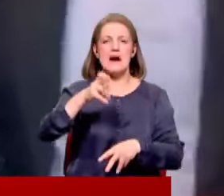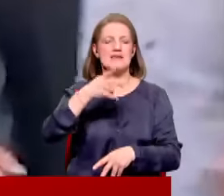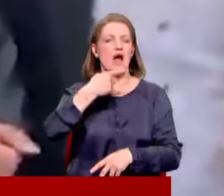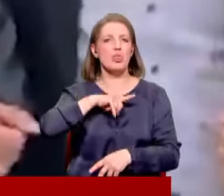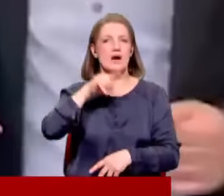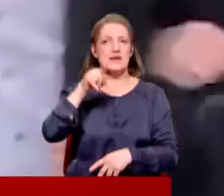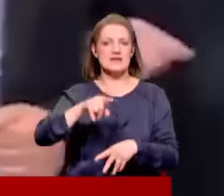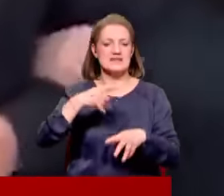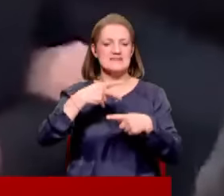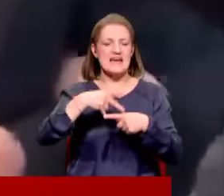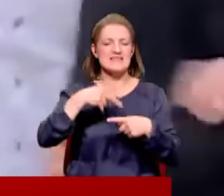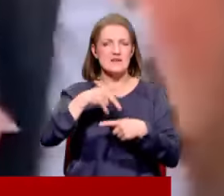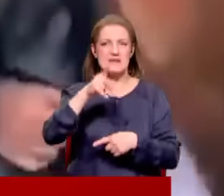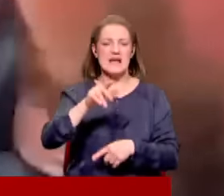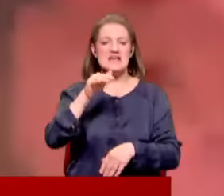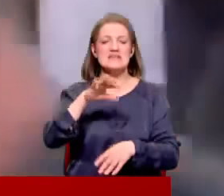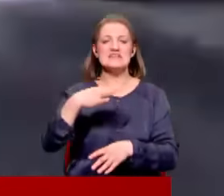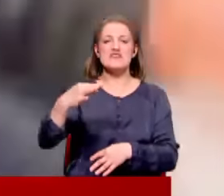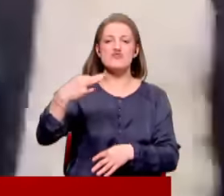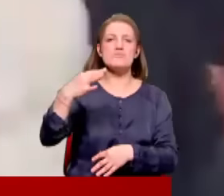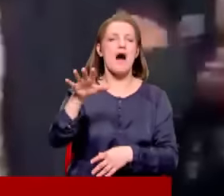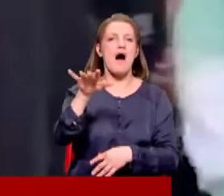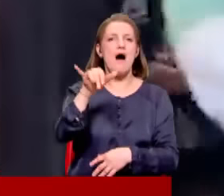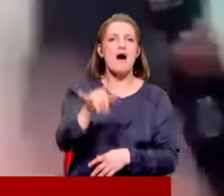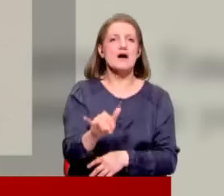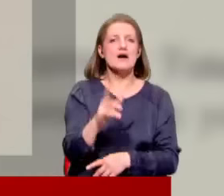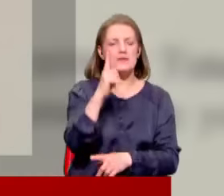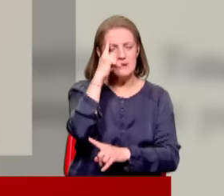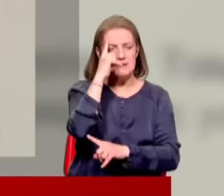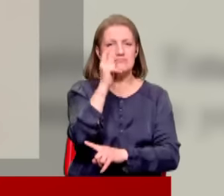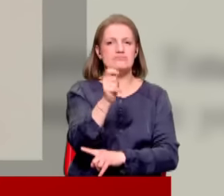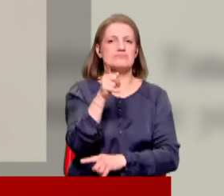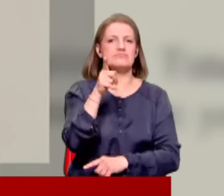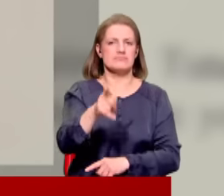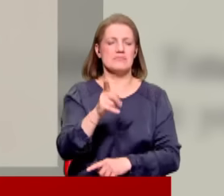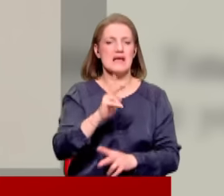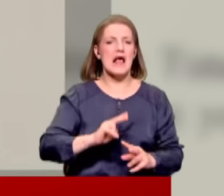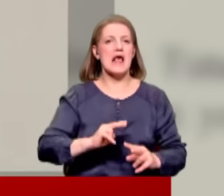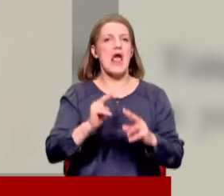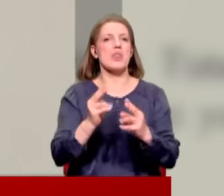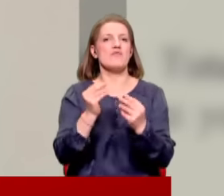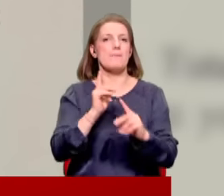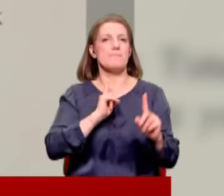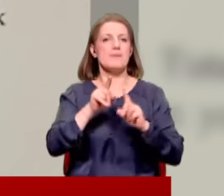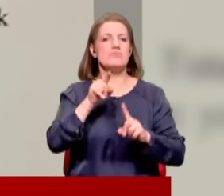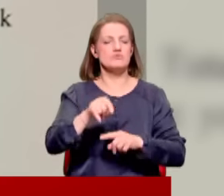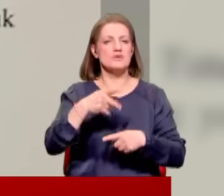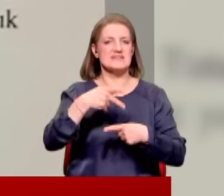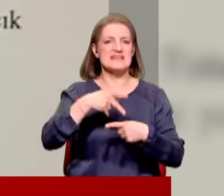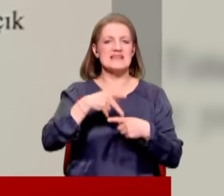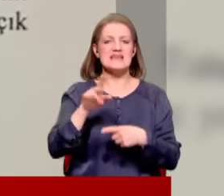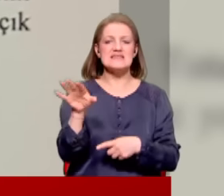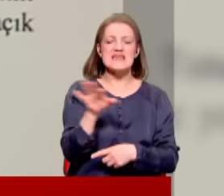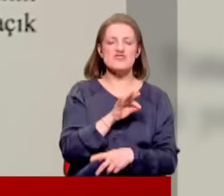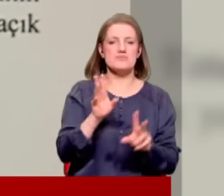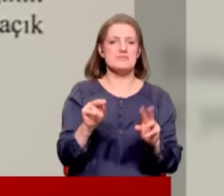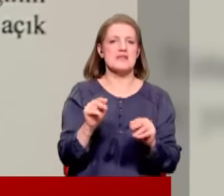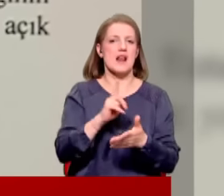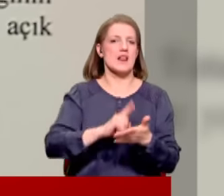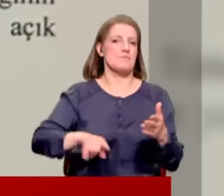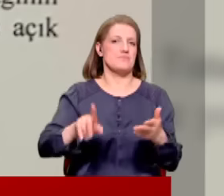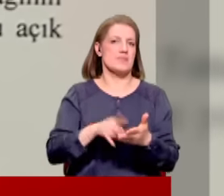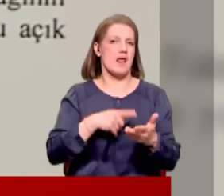Zeydan'ın seçilme hakkının geri alınması için başvurdu. Daha önce memnu hakkını iade eden mahkeme bu kez Zeydan'ın seçilme yeterliliğini